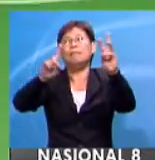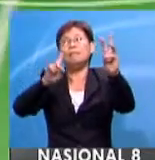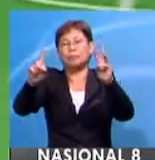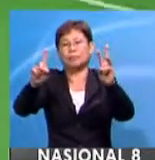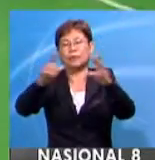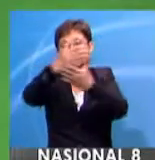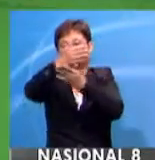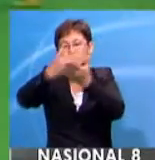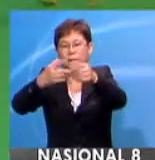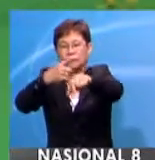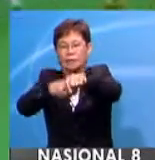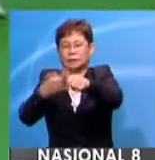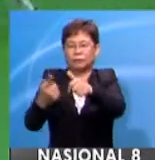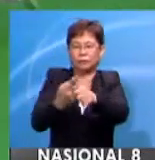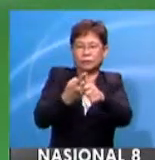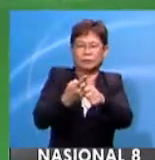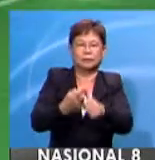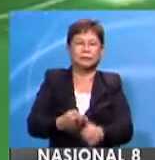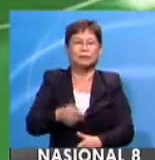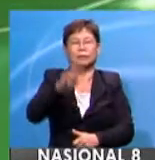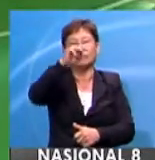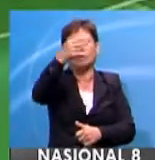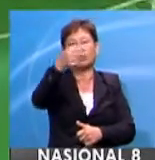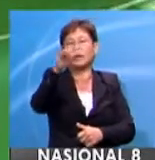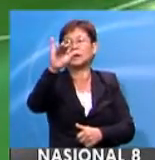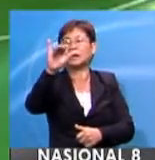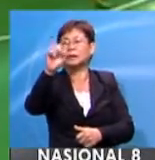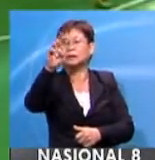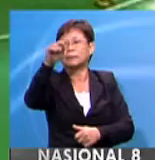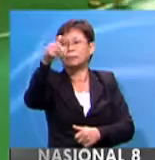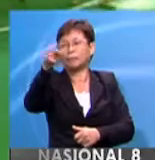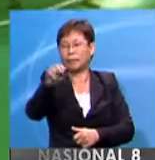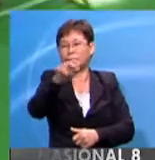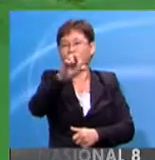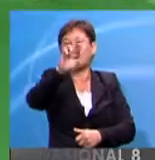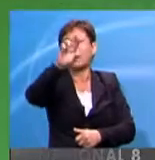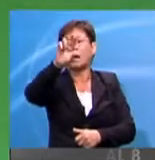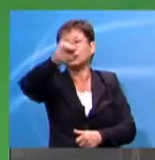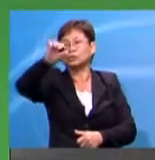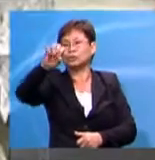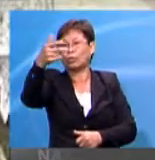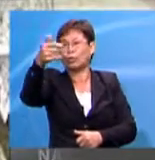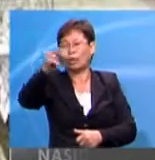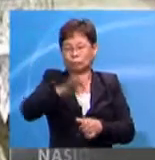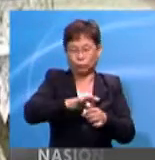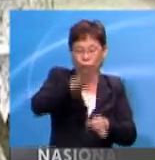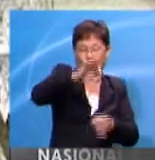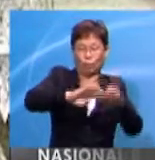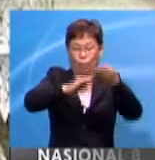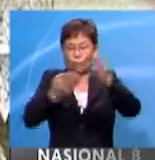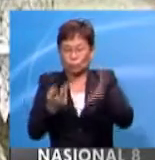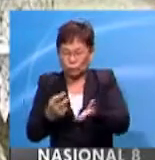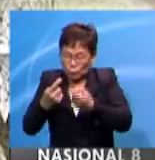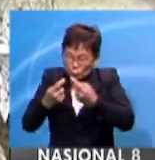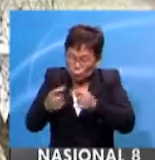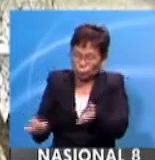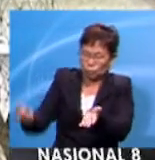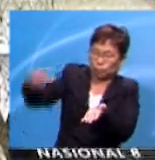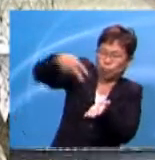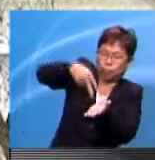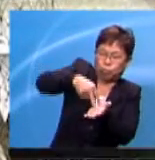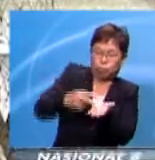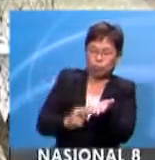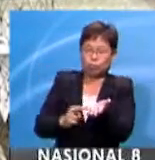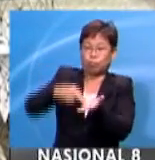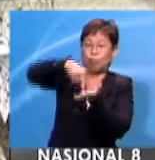pada separuh masa pertama Muhammad Isman Solihin rohani dan Arif Johan merentang semangat Bruna yang cukup bangkit di babak kedua dengan